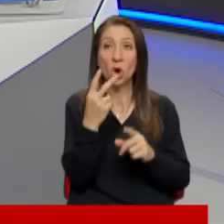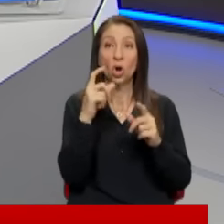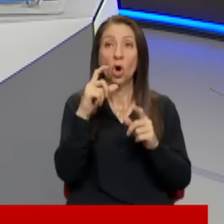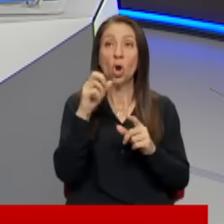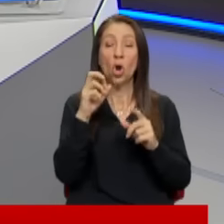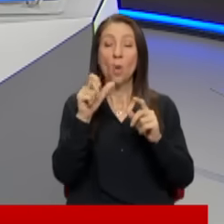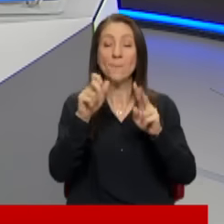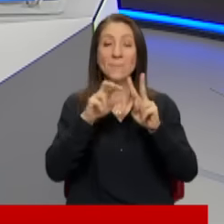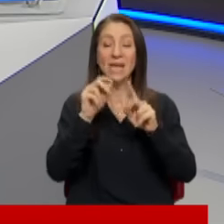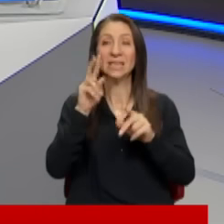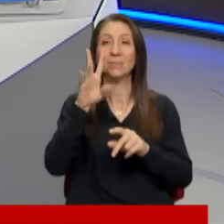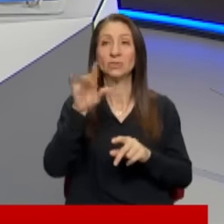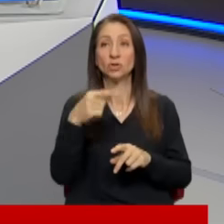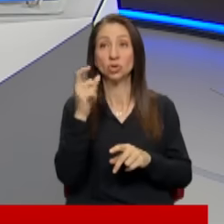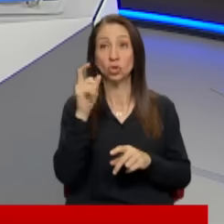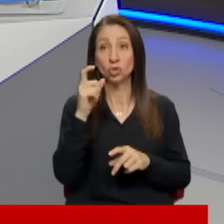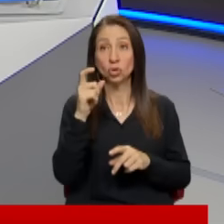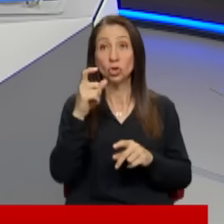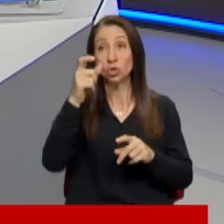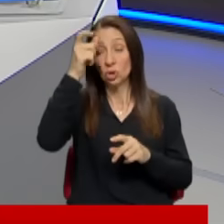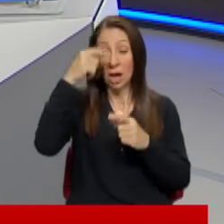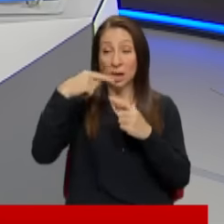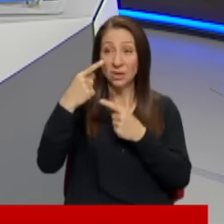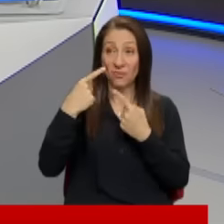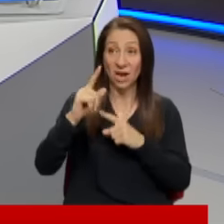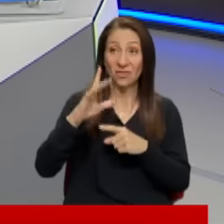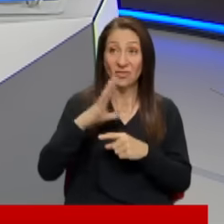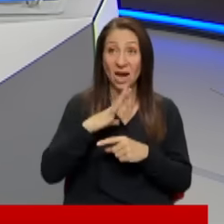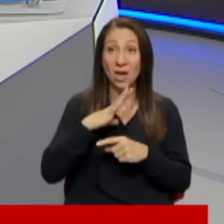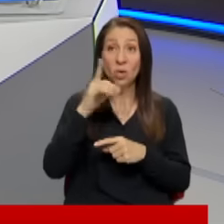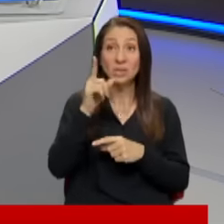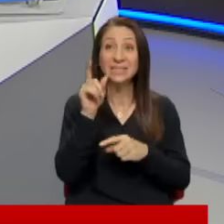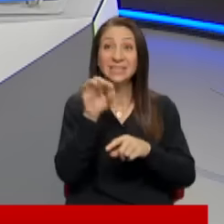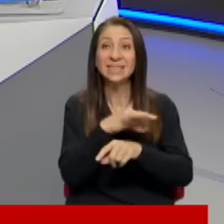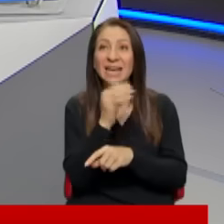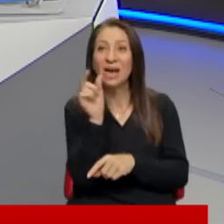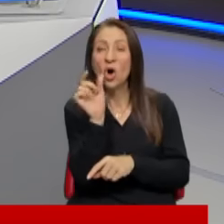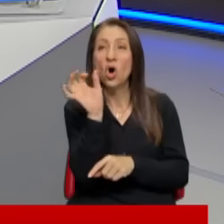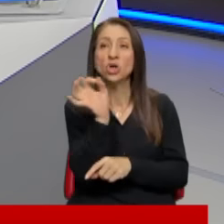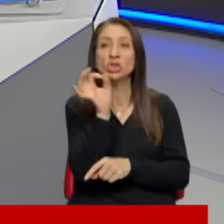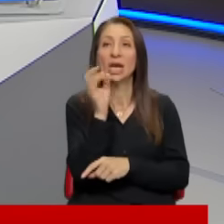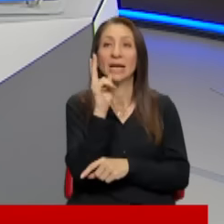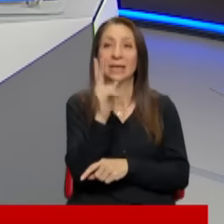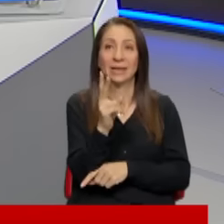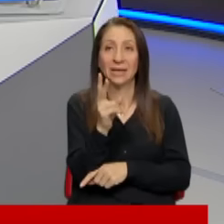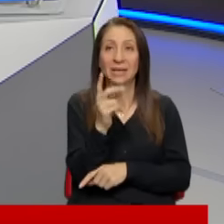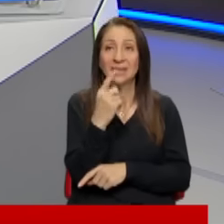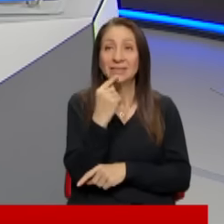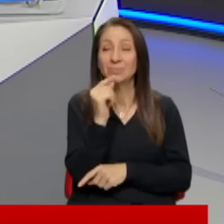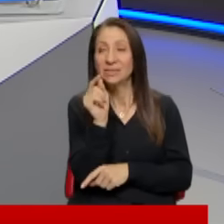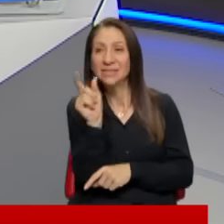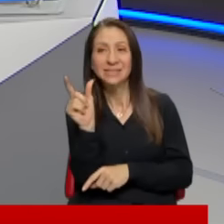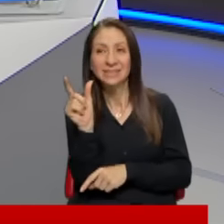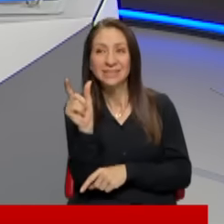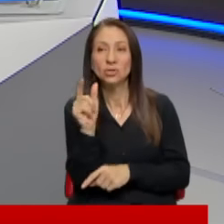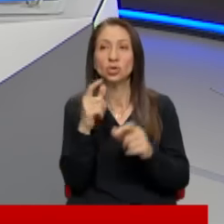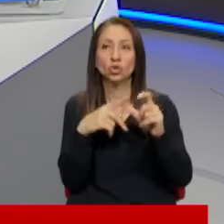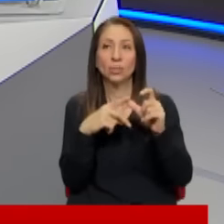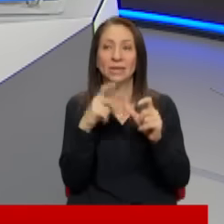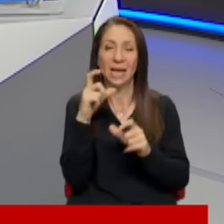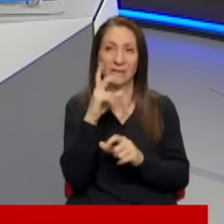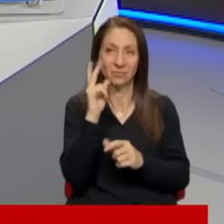Kolombiya 25,9 ile. Kolombiya ile Türkiye'nin arasında bir fark var. Oradaki sarı nokta Ocak ayına ait. Evet. Kırmızı çizgi ise Şubat